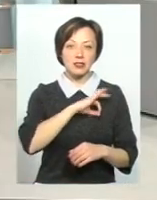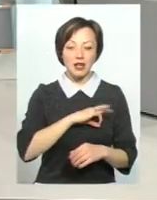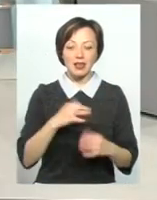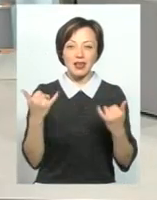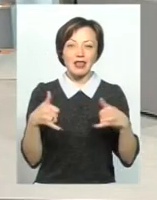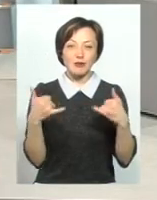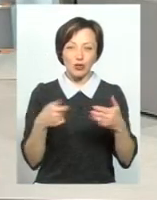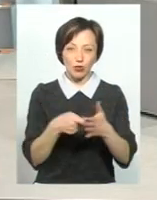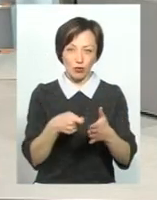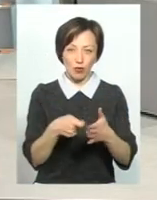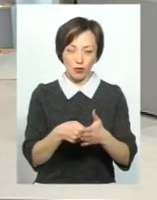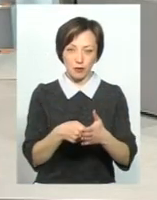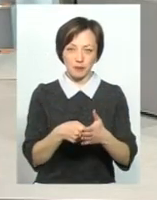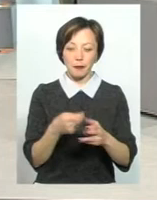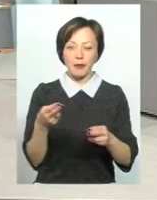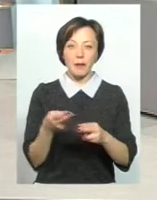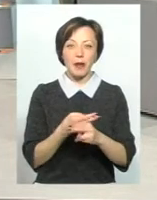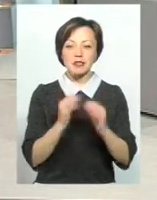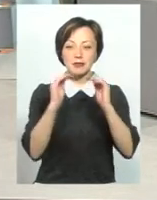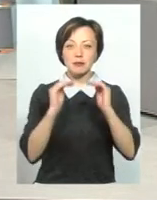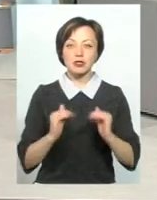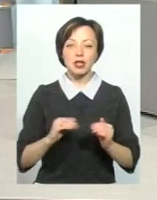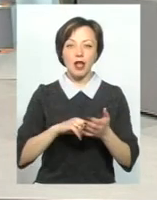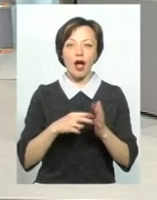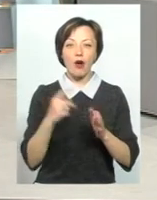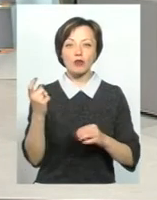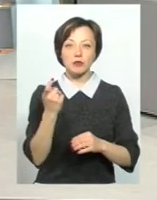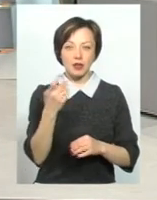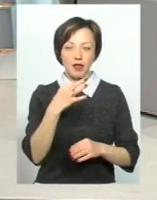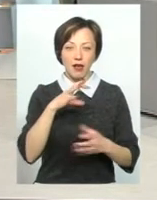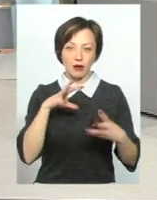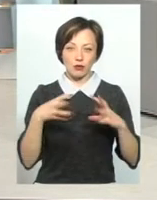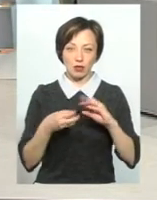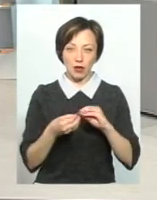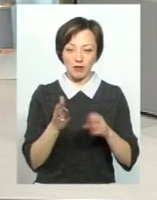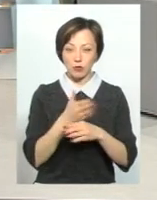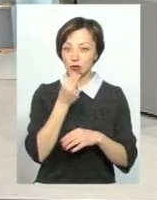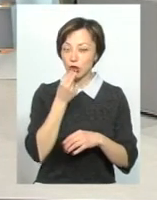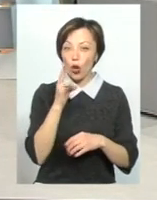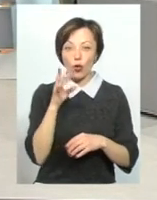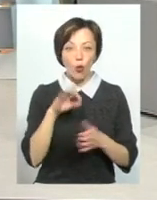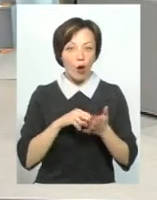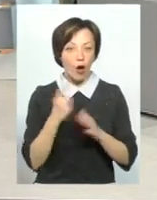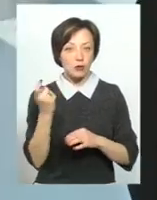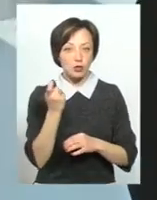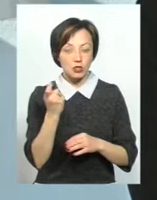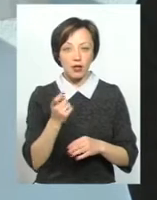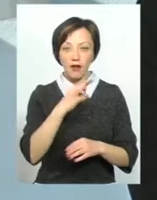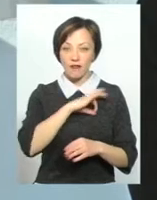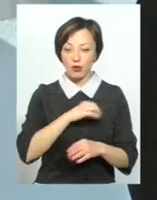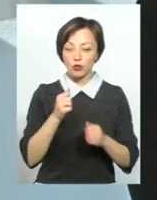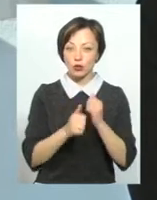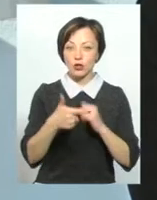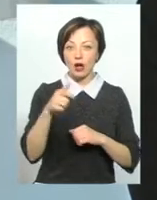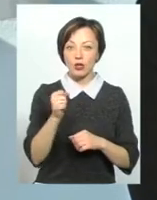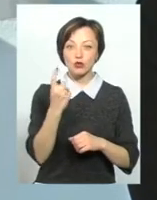добрив без зниження економічного ефекту по виробництву їжі. Але економічний ефект з кожного гектару став